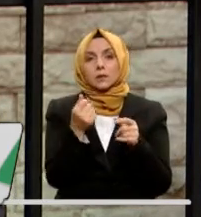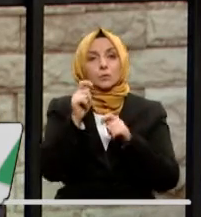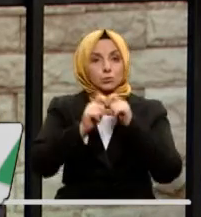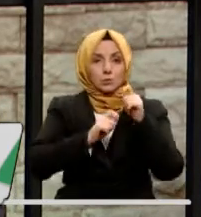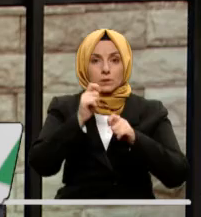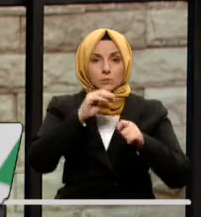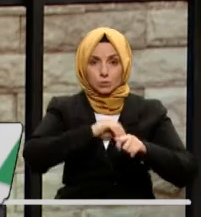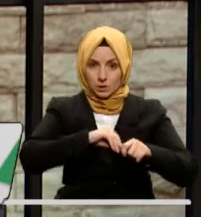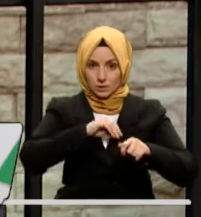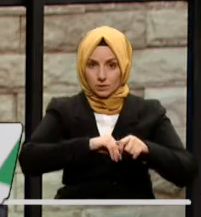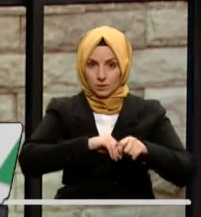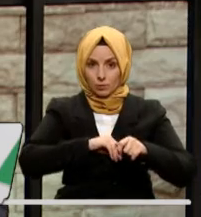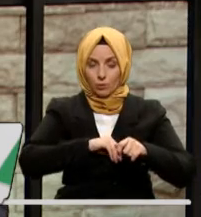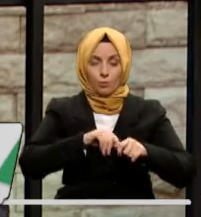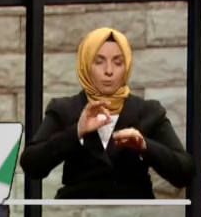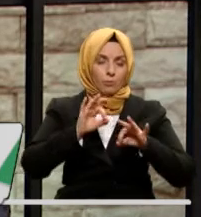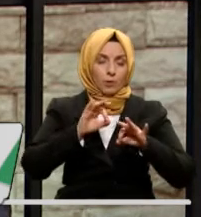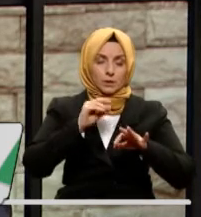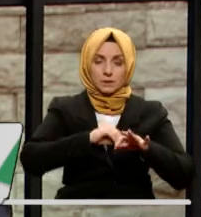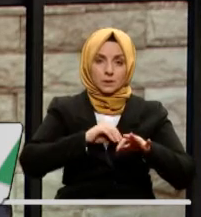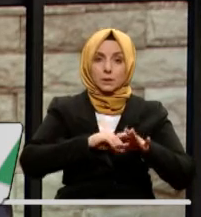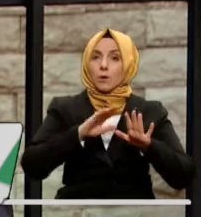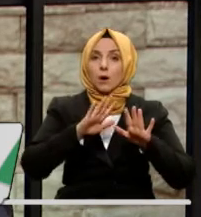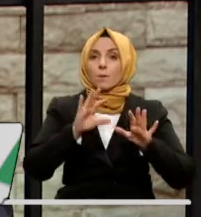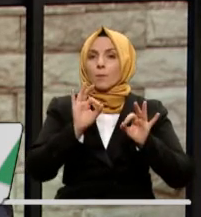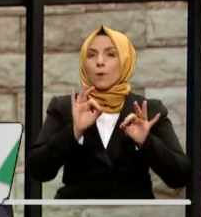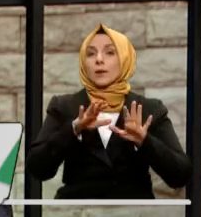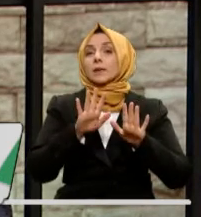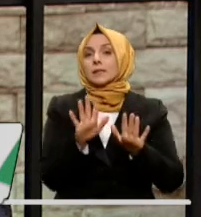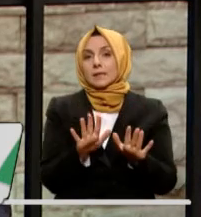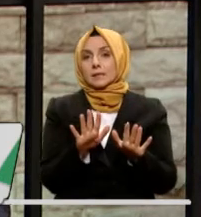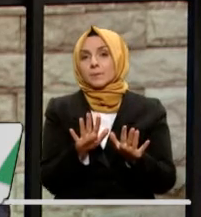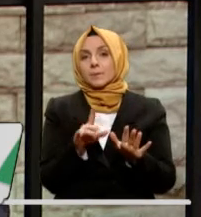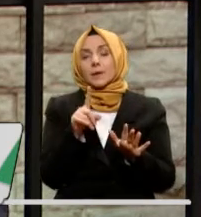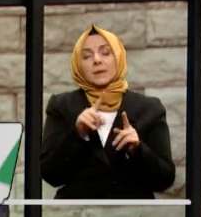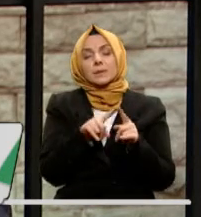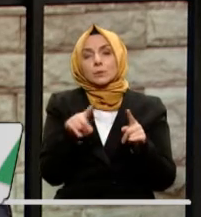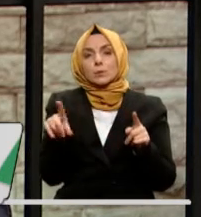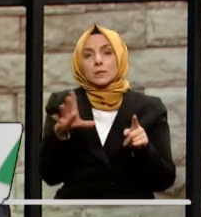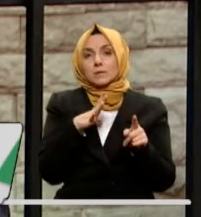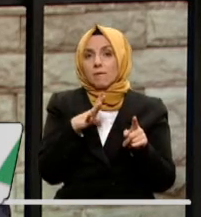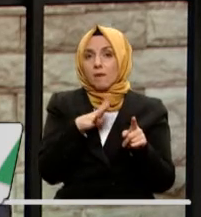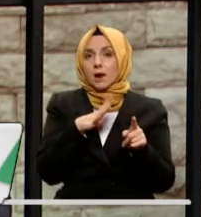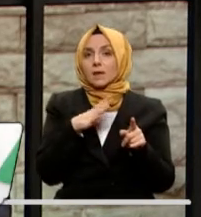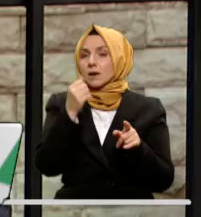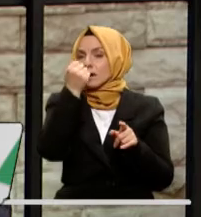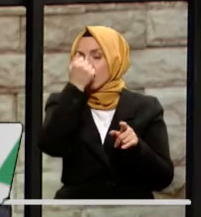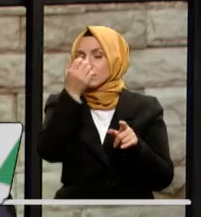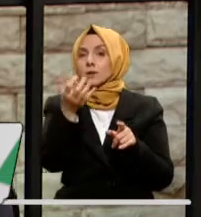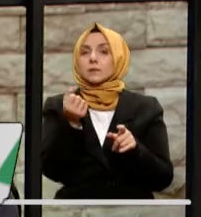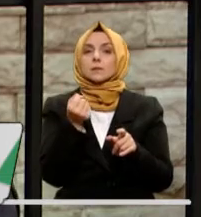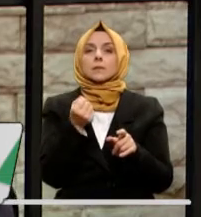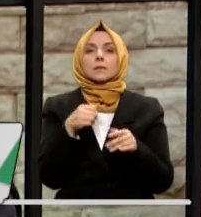kesim öyle zannediyor ancak böyle değil bir süreci var kan alındıktan sonra